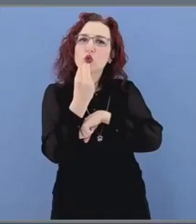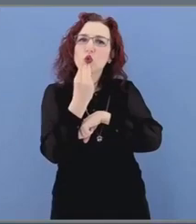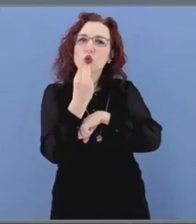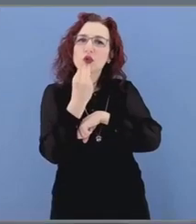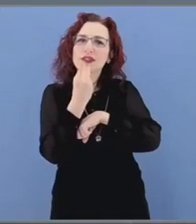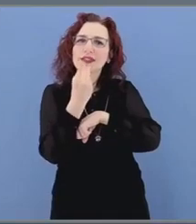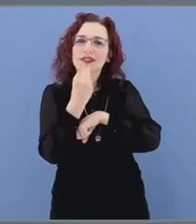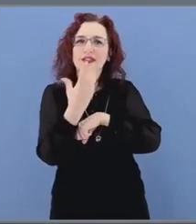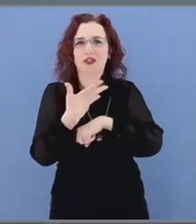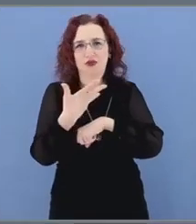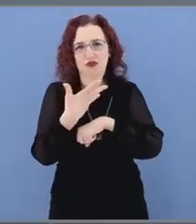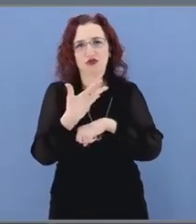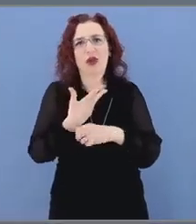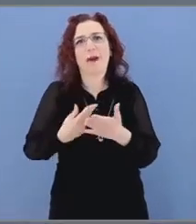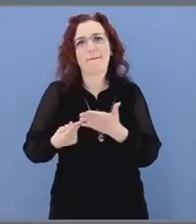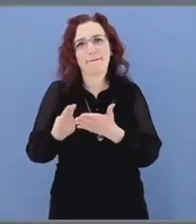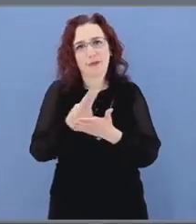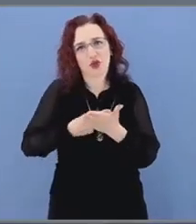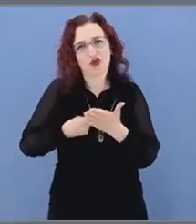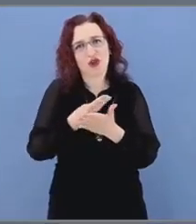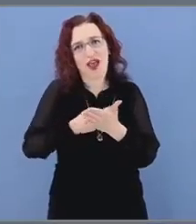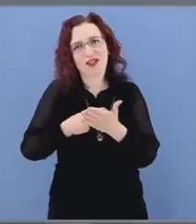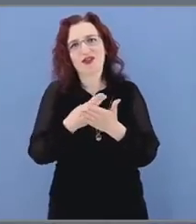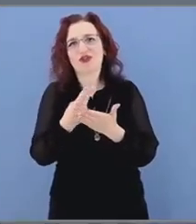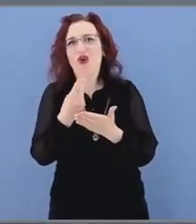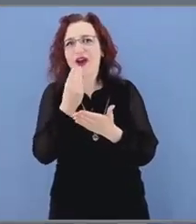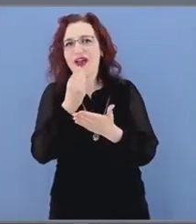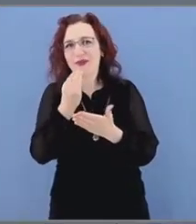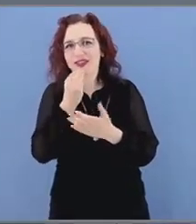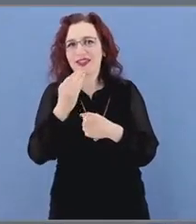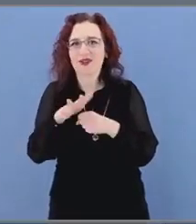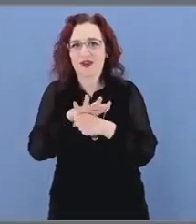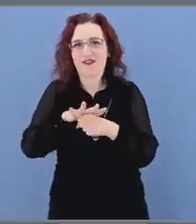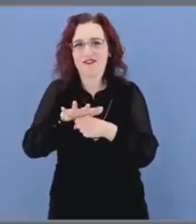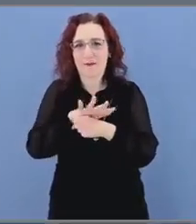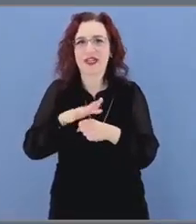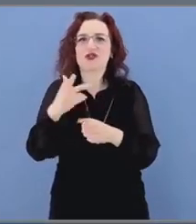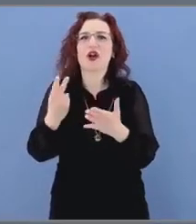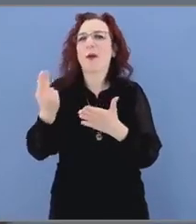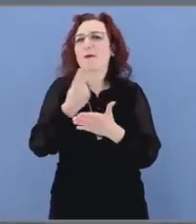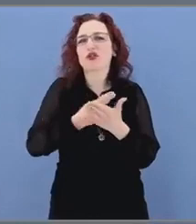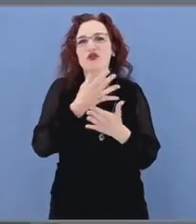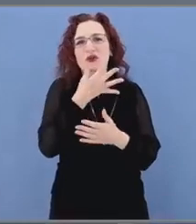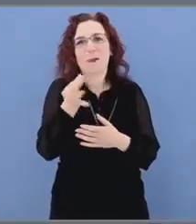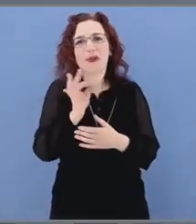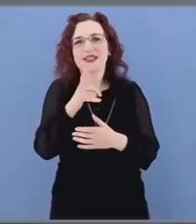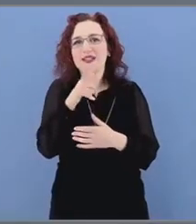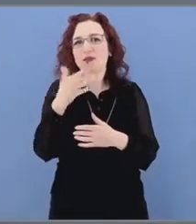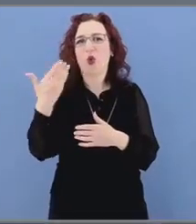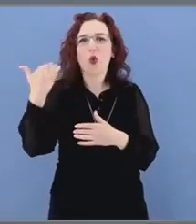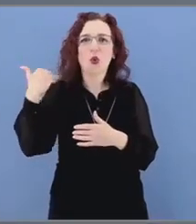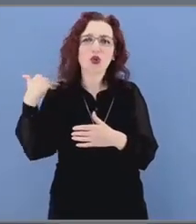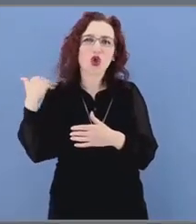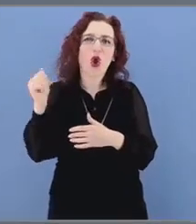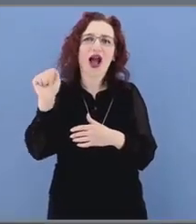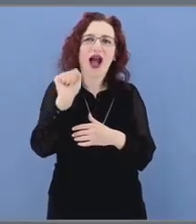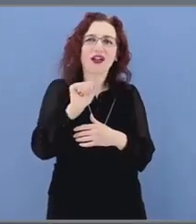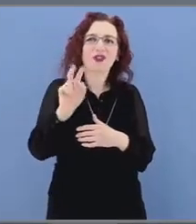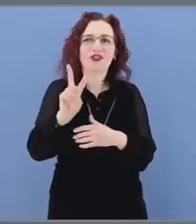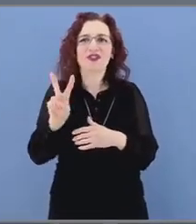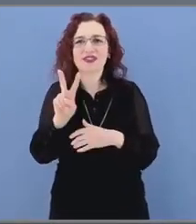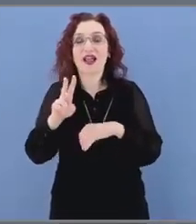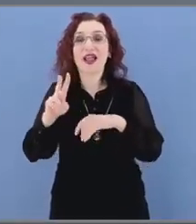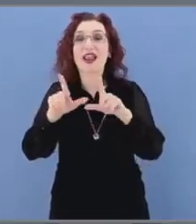facendo un progetto bellissimo di educazione e alimentazione. Lo scorso luglio con Antonio Rosati dell'Arsa abbiamo fatto mangiare 250 famiglie